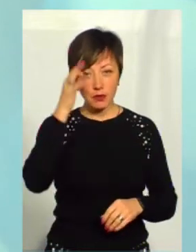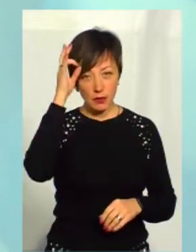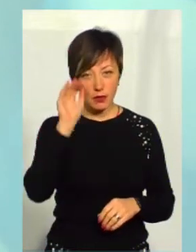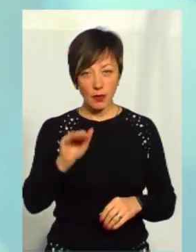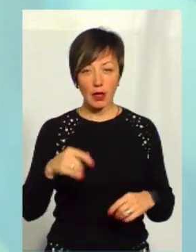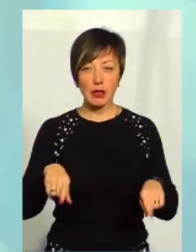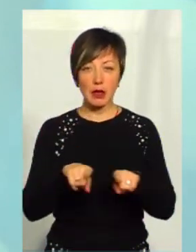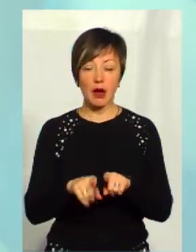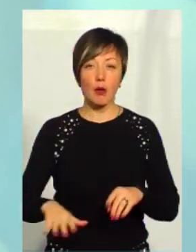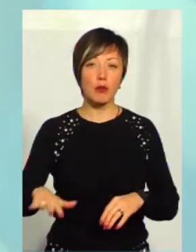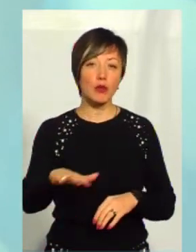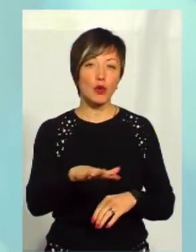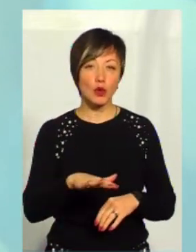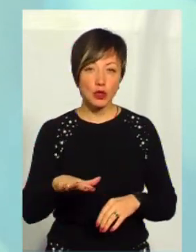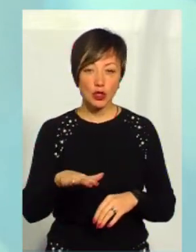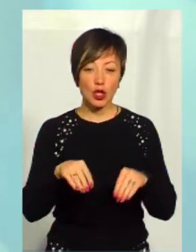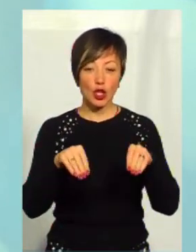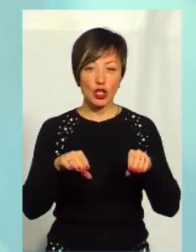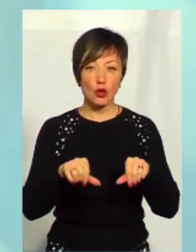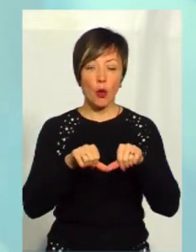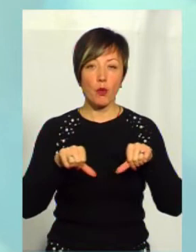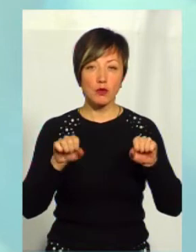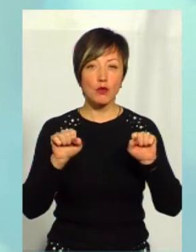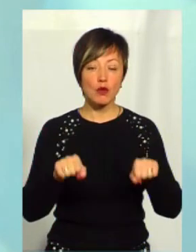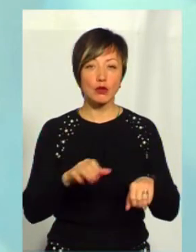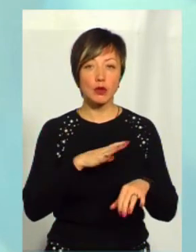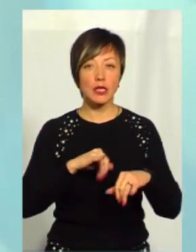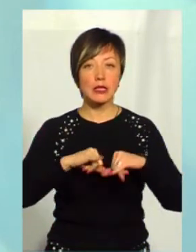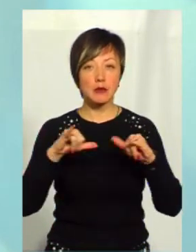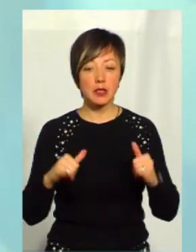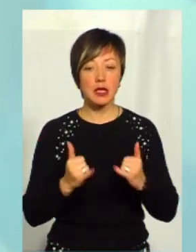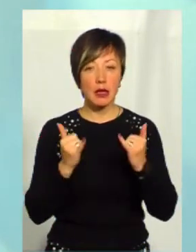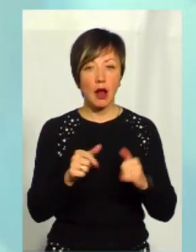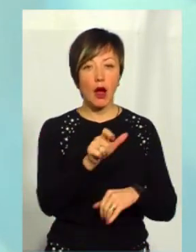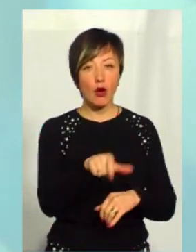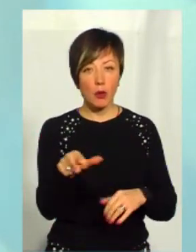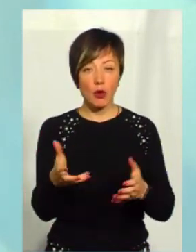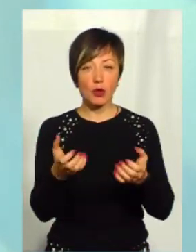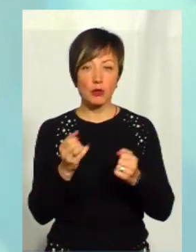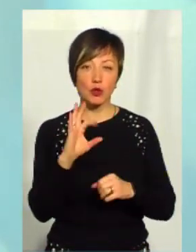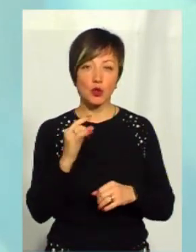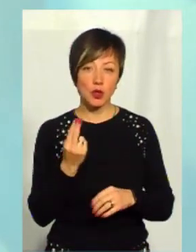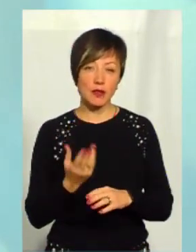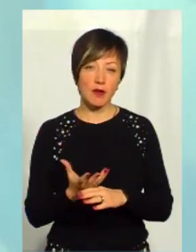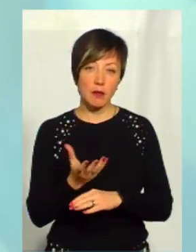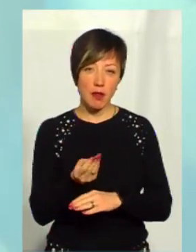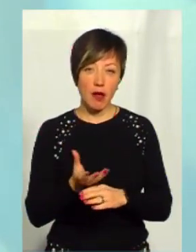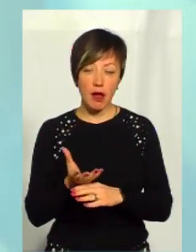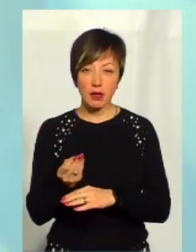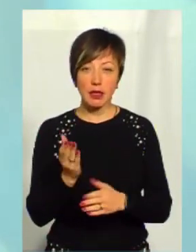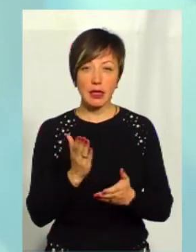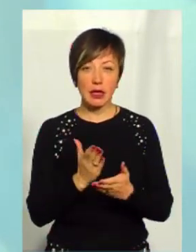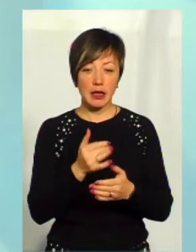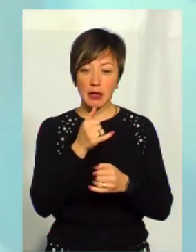така нормативна площа рішенням комісії може бути збільшена для громадян, які отримують певні соціальні виплати, і